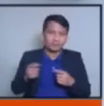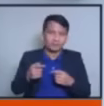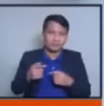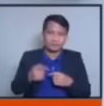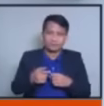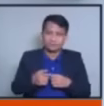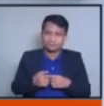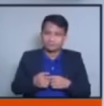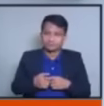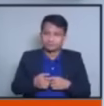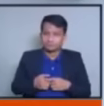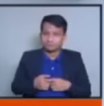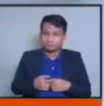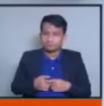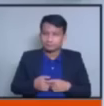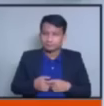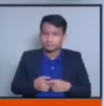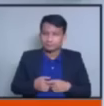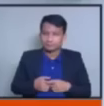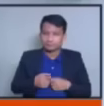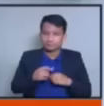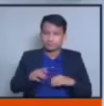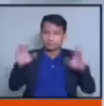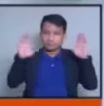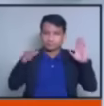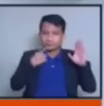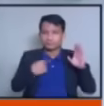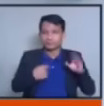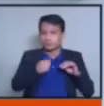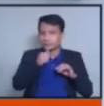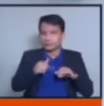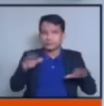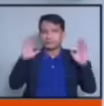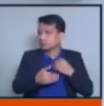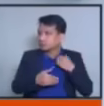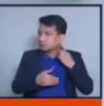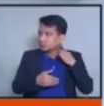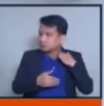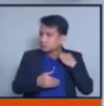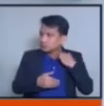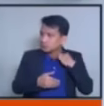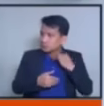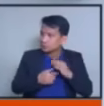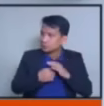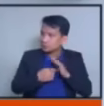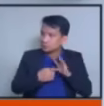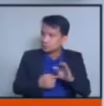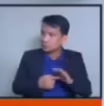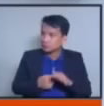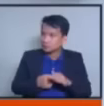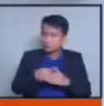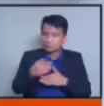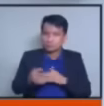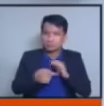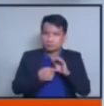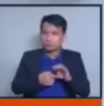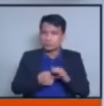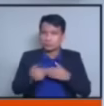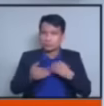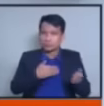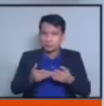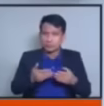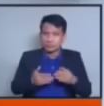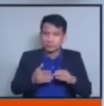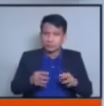yung sabi niya na siya ay sumurender. Pag hindi, tuloy pa rin yung kaso. At lalabas po talaga yung warrant. Pag lumabas